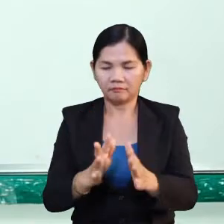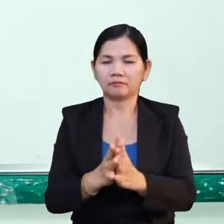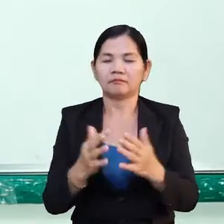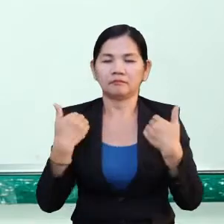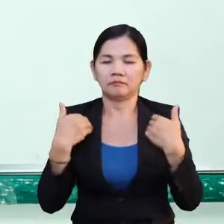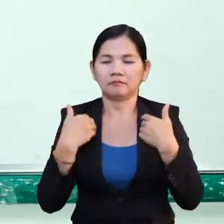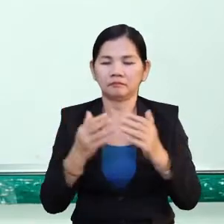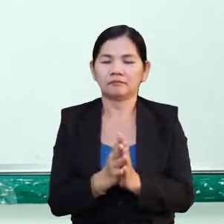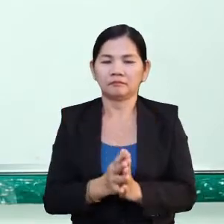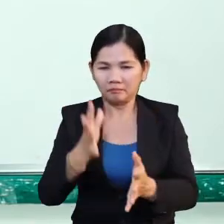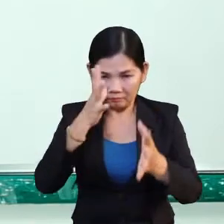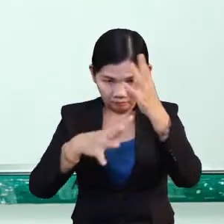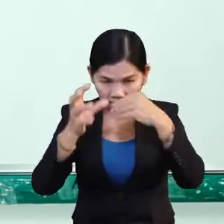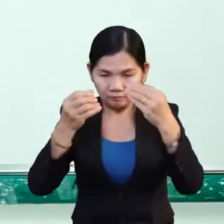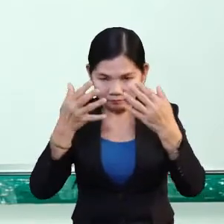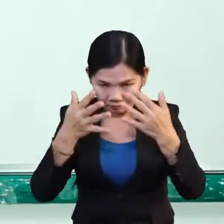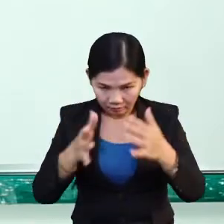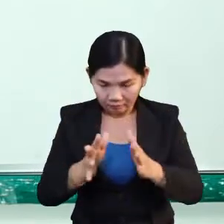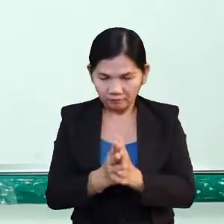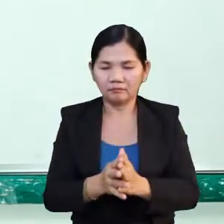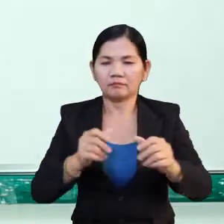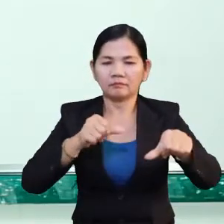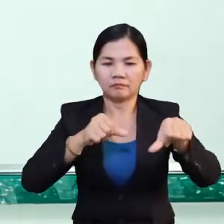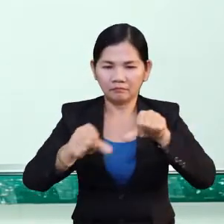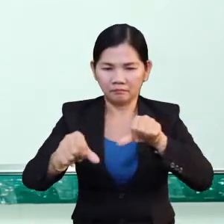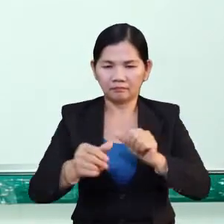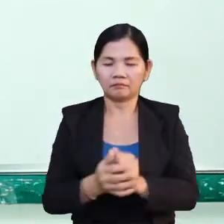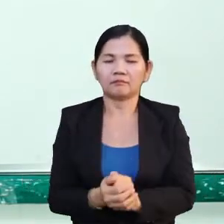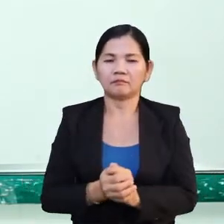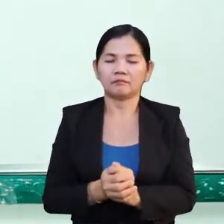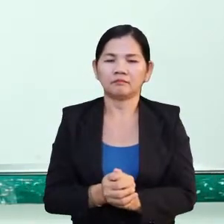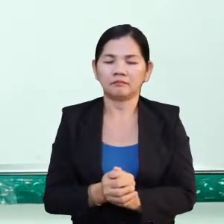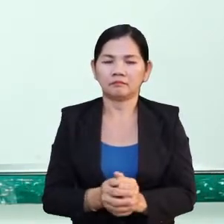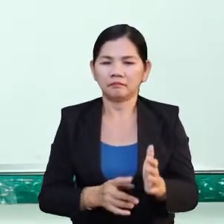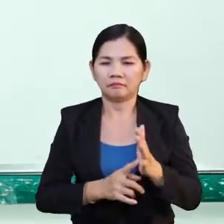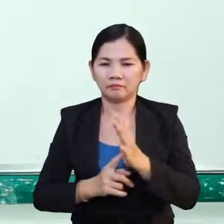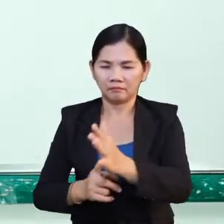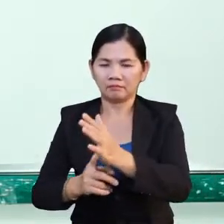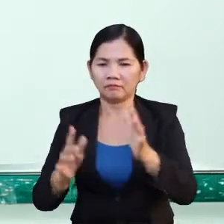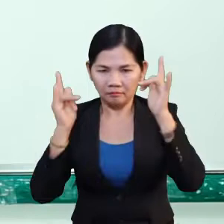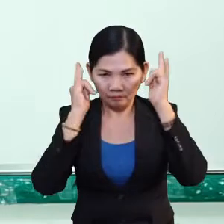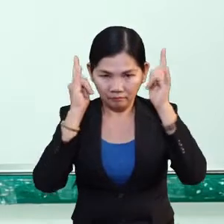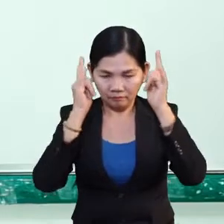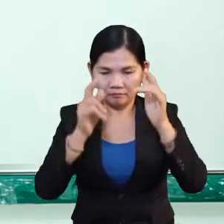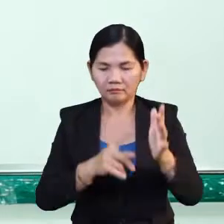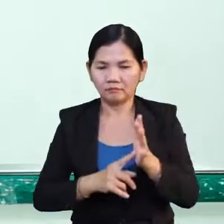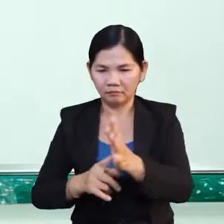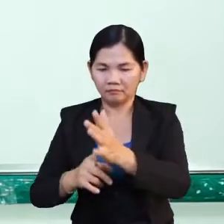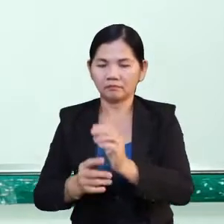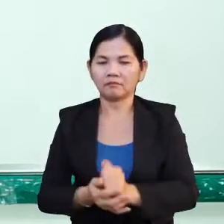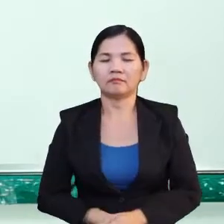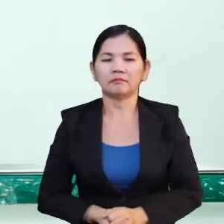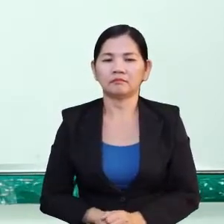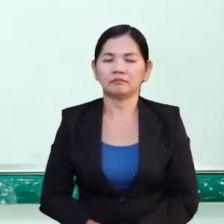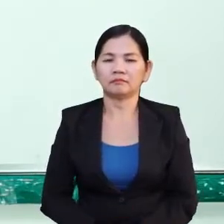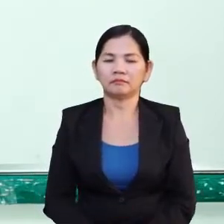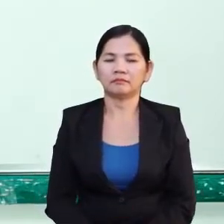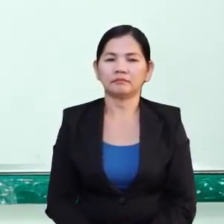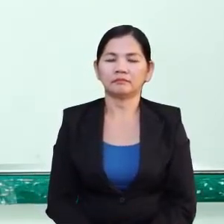ពីចំណុចដែលត្រូវរៀនហើយឥឡូវជាបន្តទៀតនេះអ្នកគ្រូនឹងមានអ្វីយកមកបង្ហាញកូនកូនចាំមើលទាំងអស់គ្នាណា